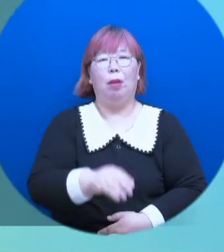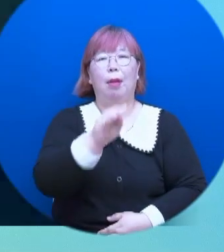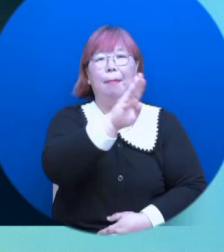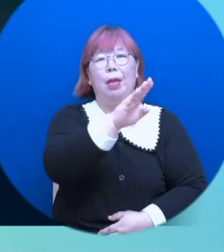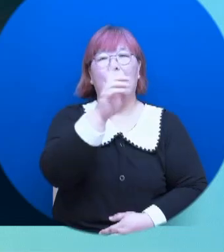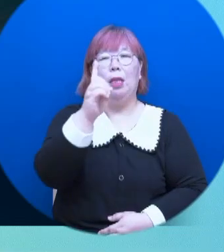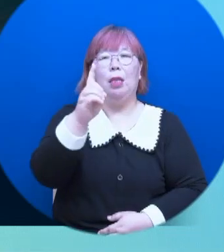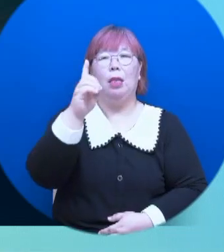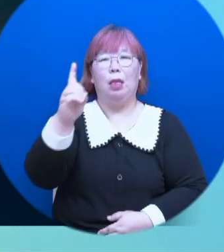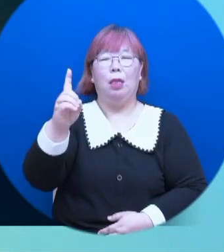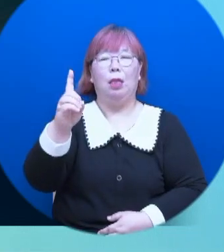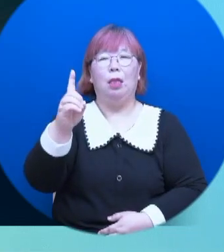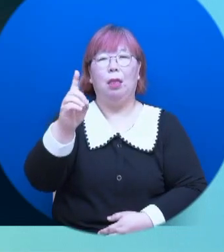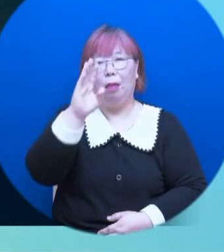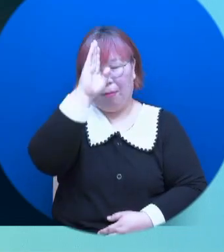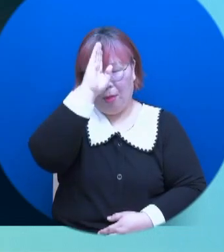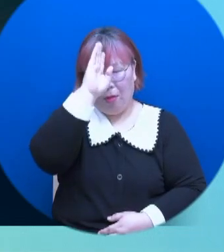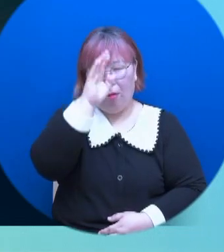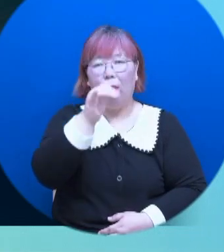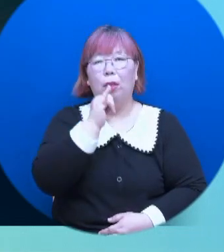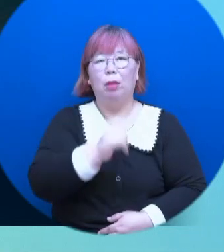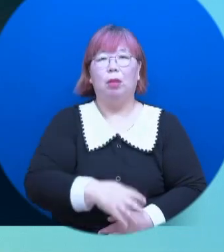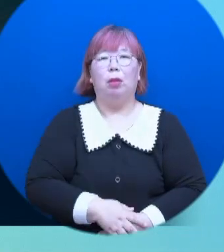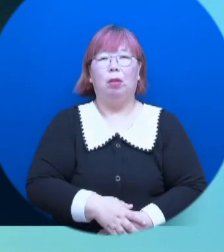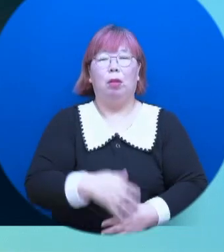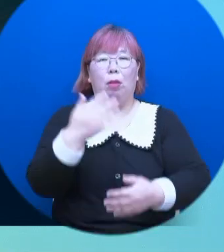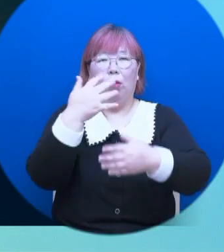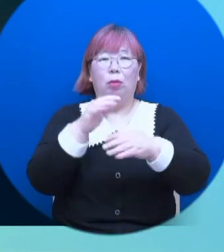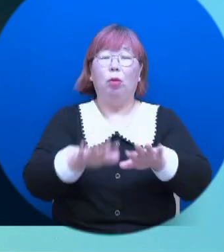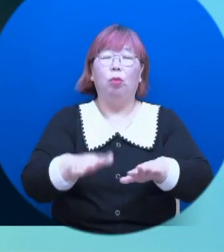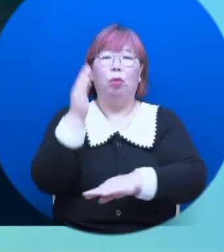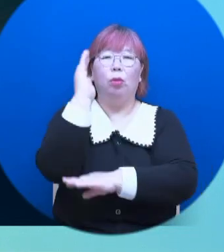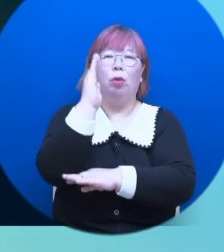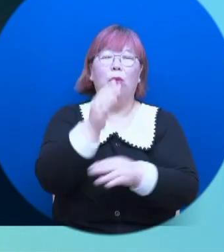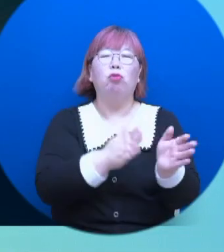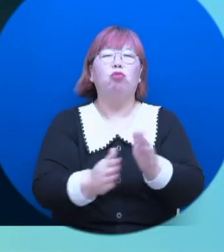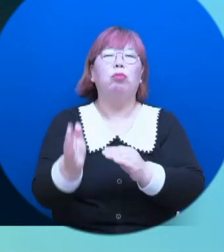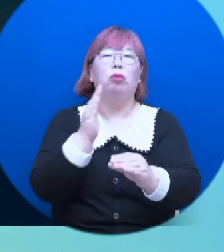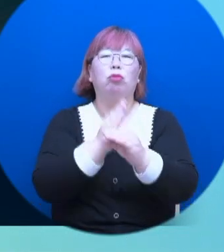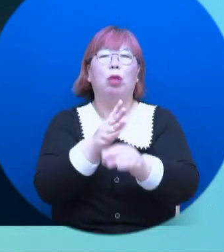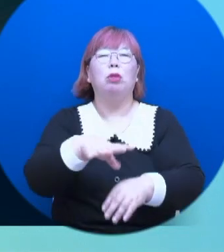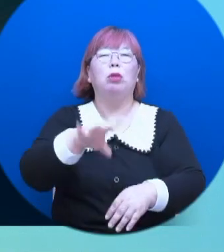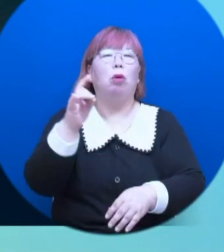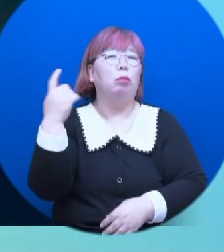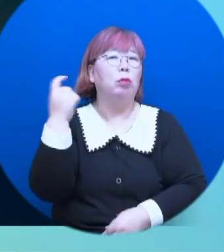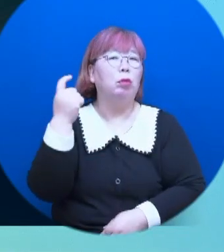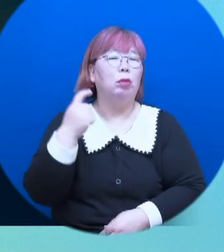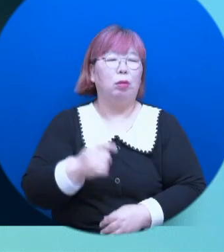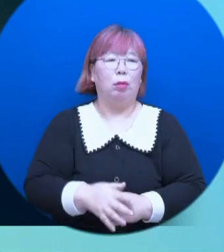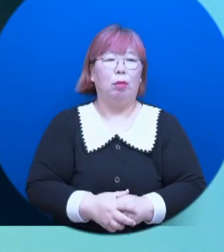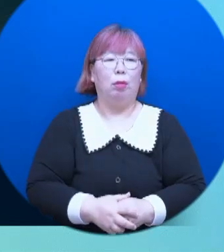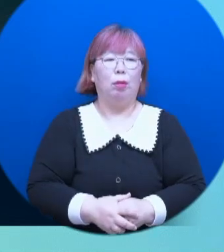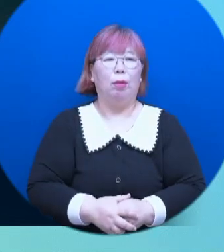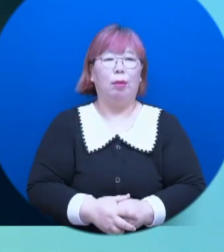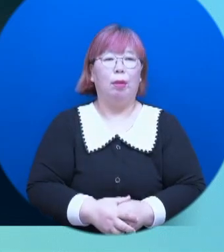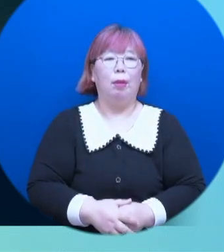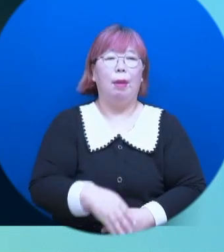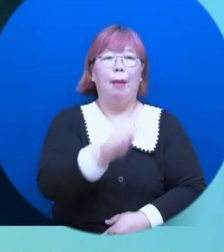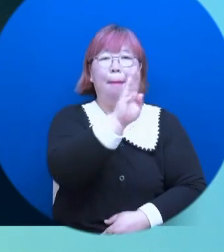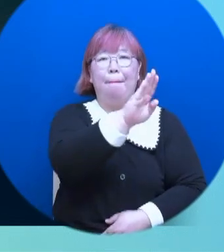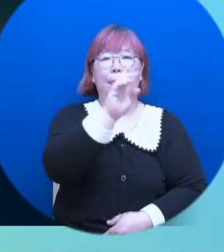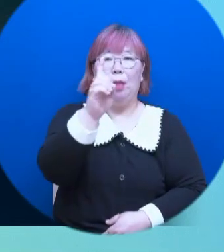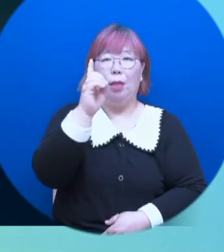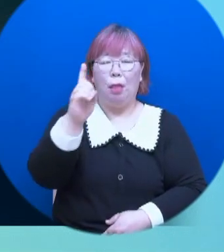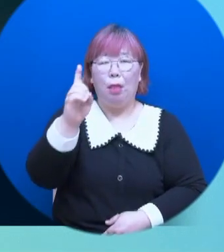BDD 증후군이라는 거예요. 저도 설교를 준비하면서 처음 접하게 됐는데요. 이 BDD